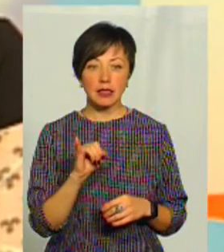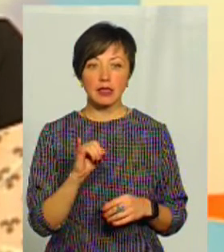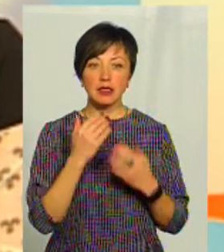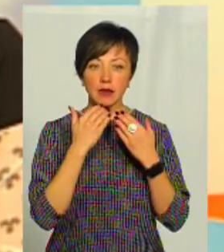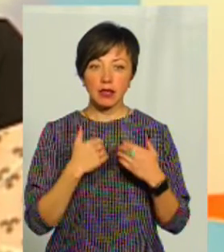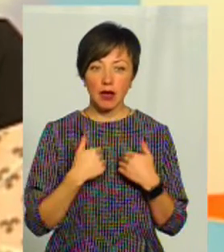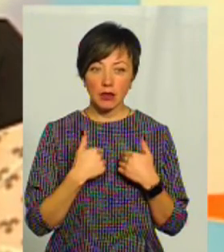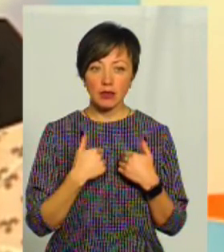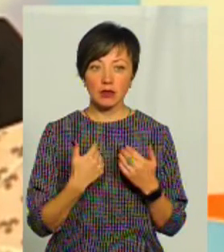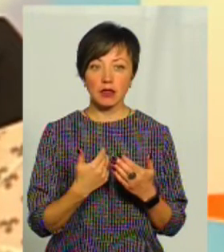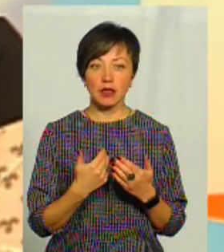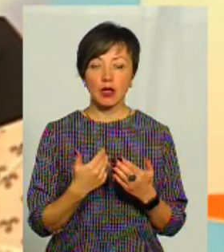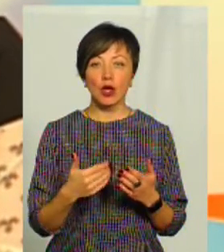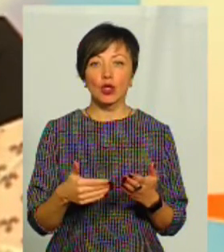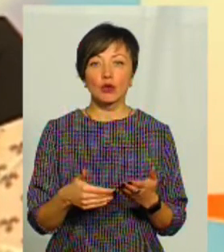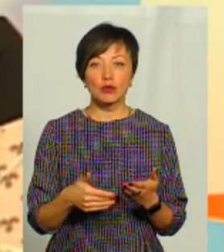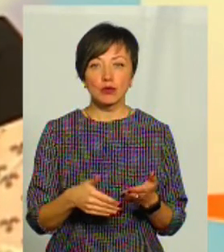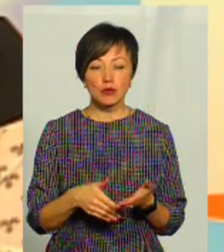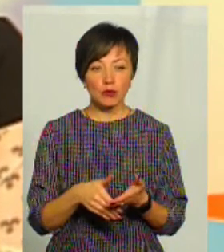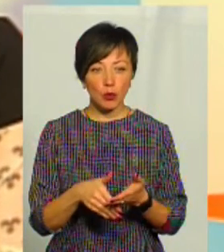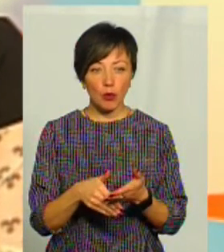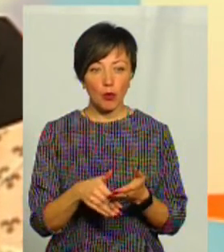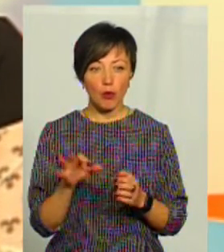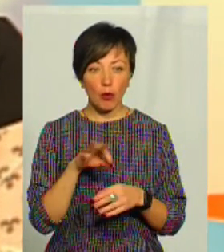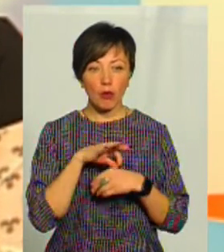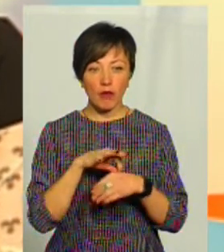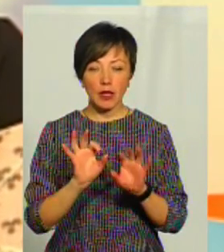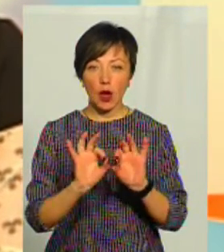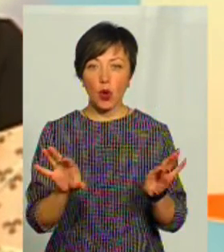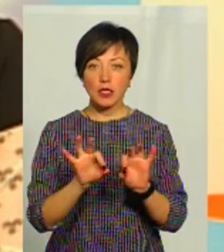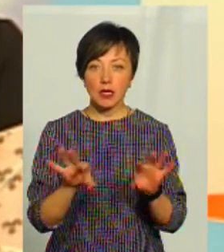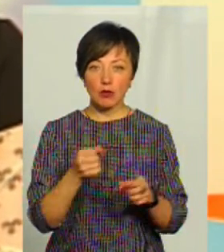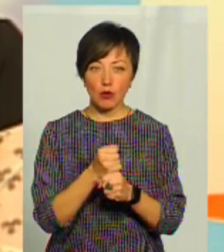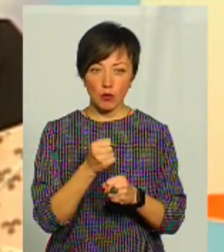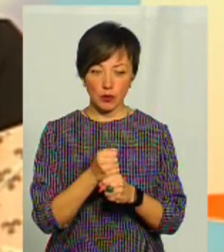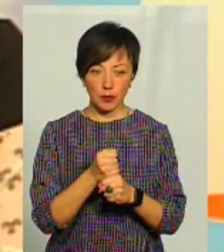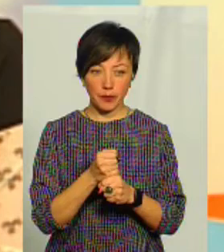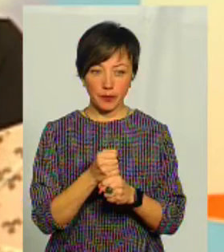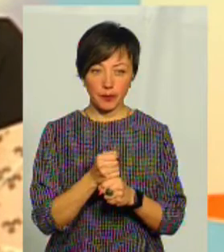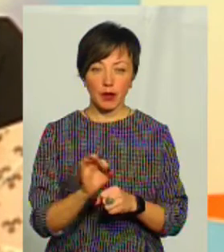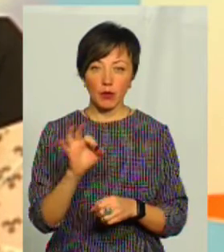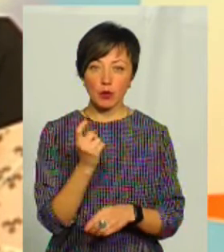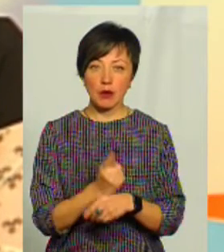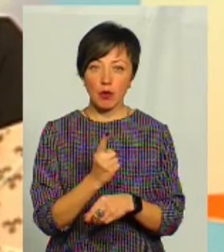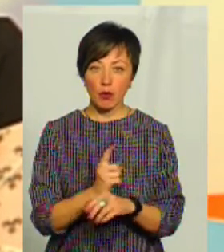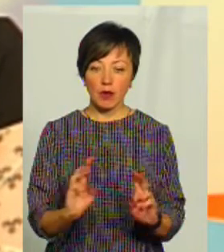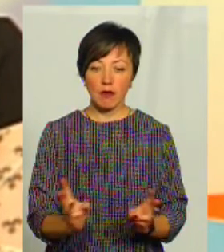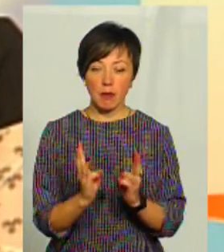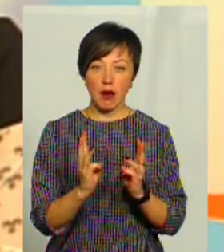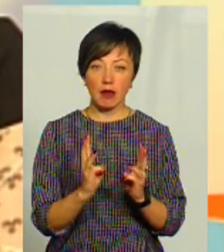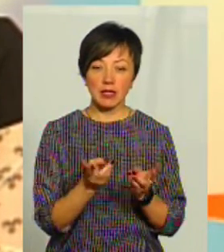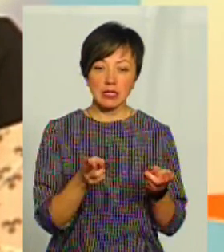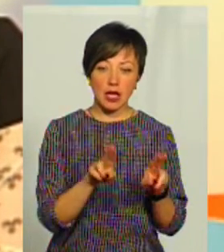з, скажімо так, з допомогою щодо проведення роз'яснювальної роботи про заборону випалювання